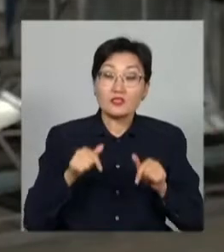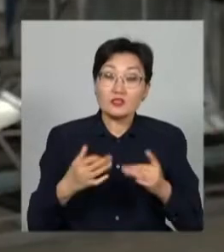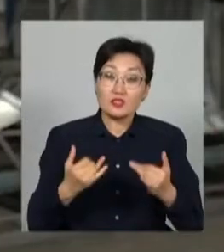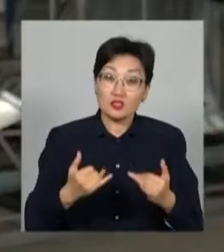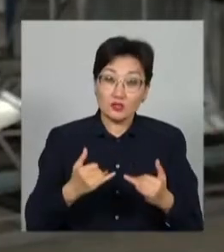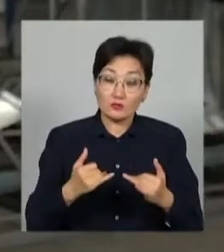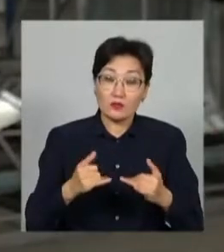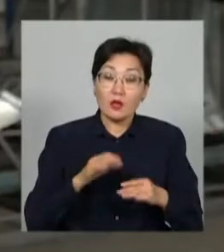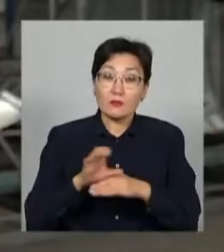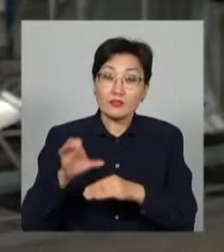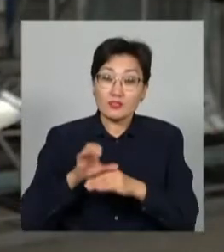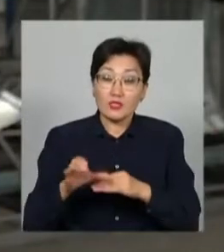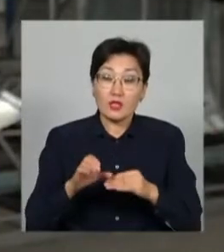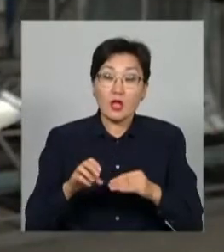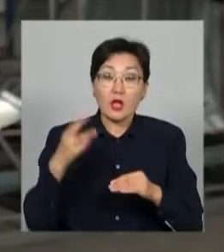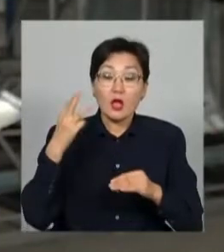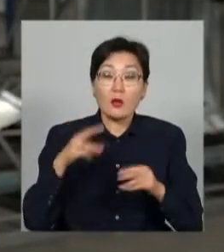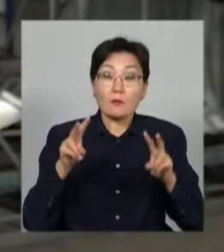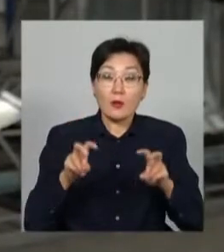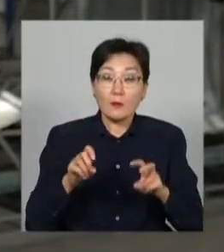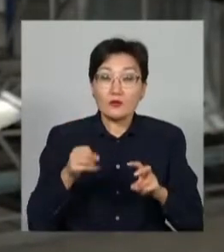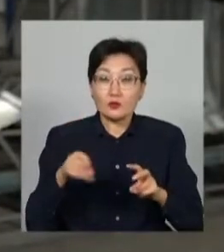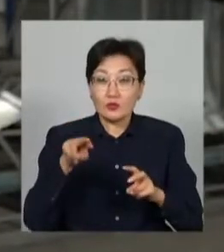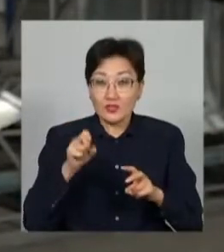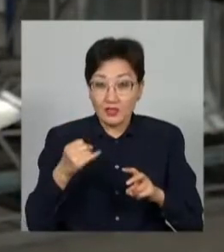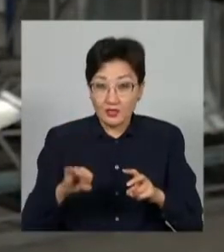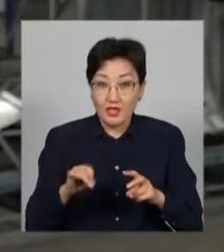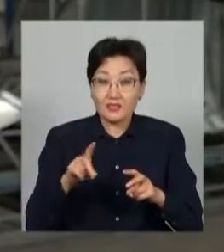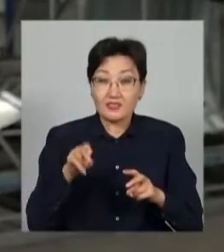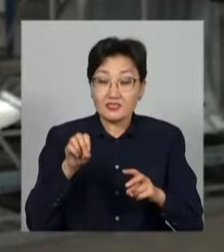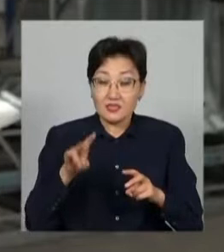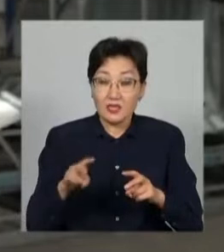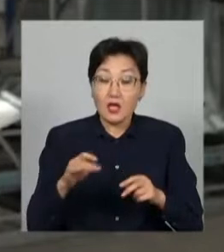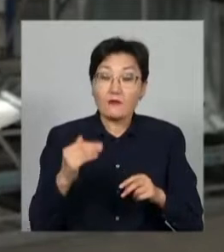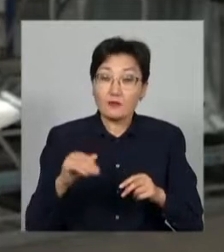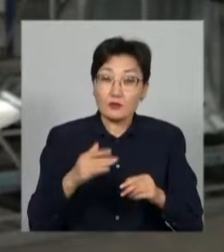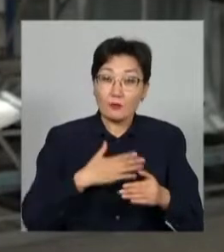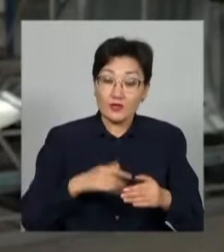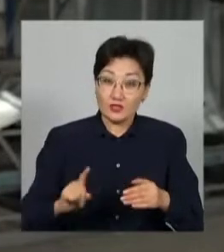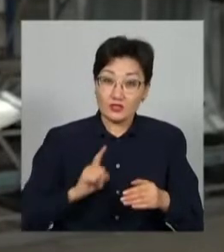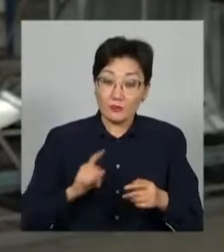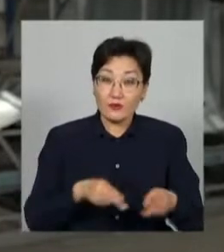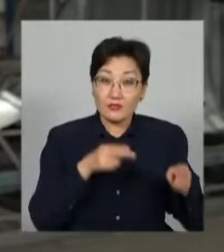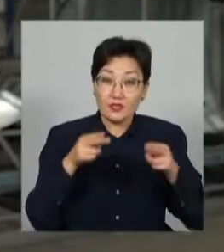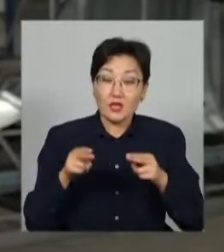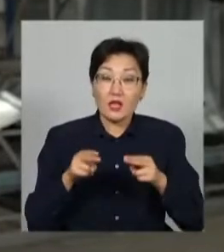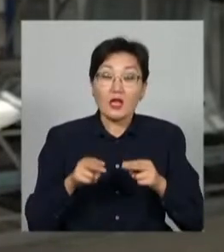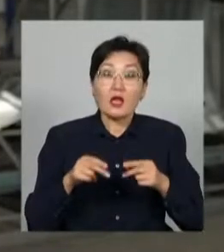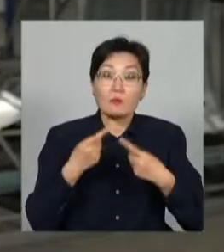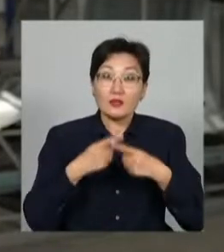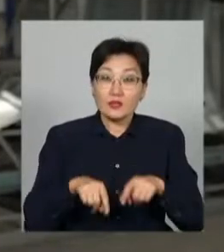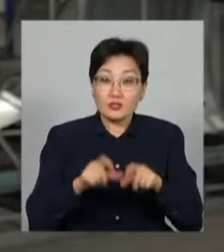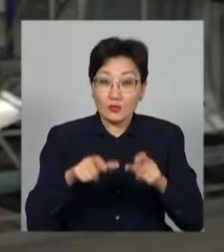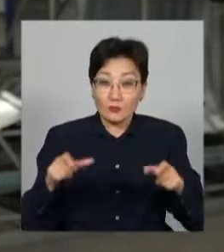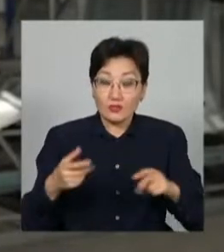сейчас производится модель Hyundai Accent методом мелкоузлового производства. И буквально в феврале мы ожидаем приезд инженеров с Hyundai Motor